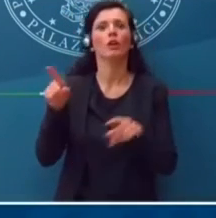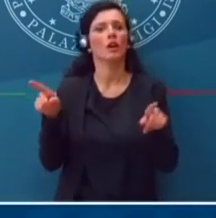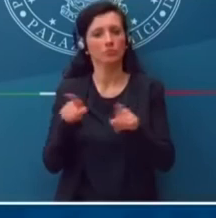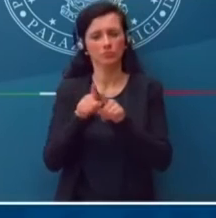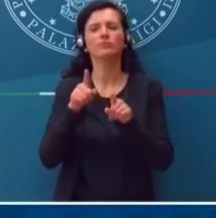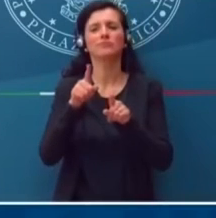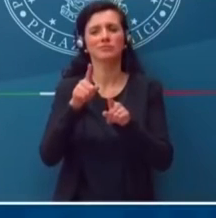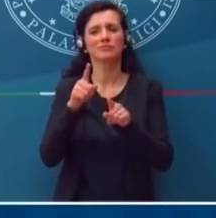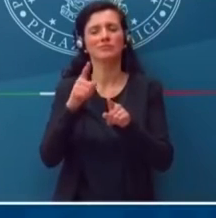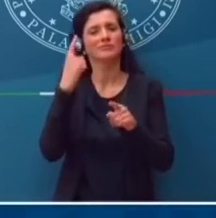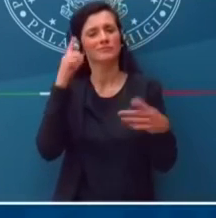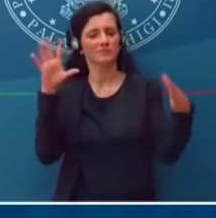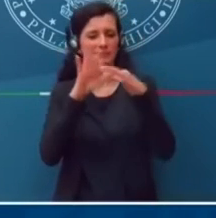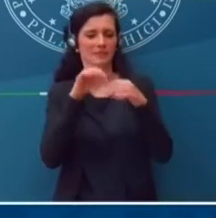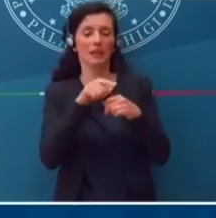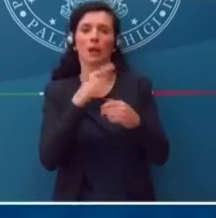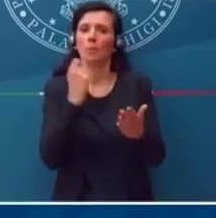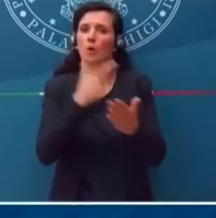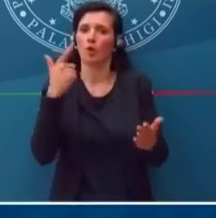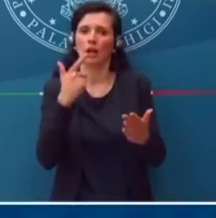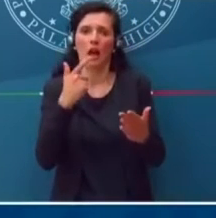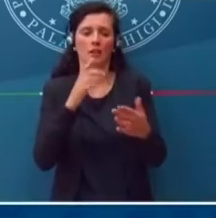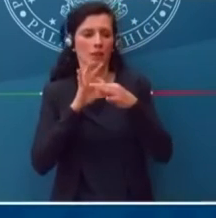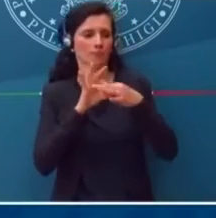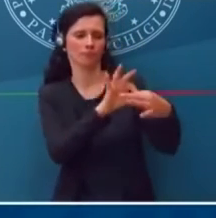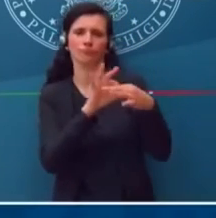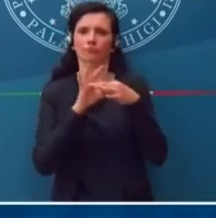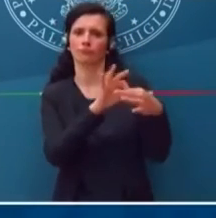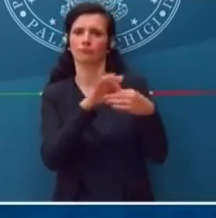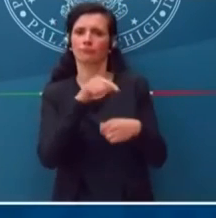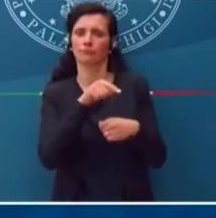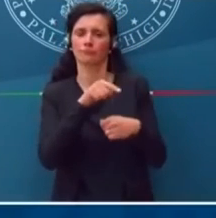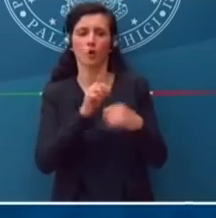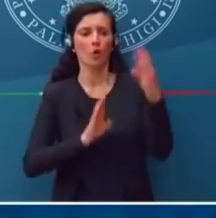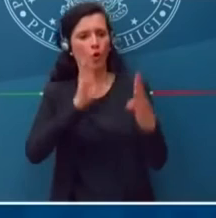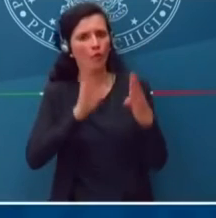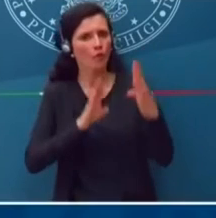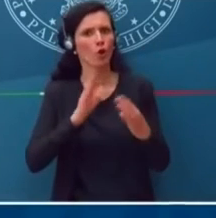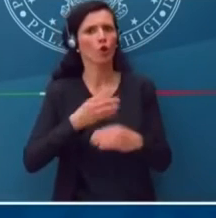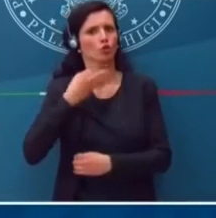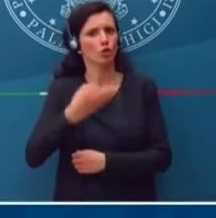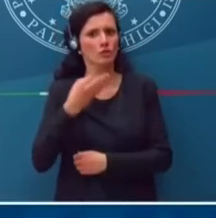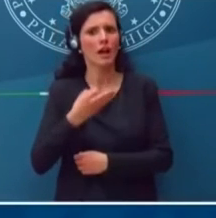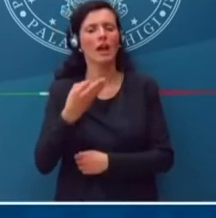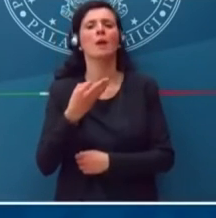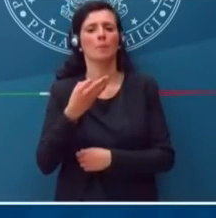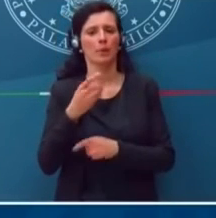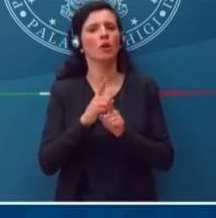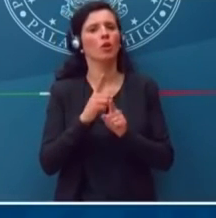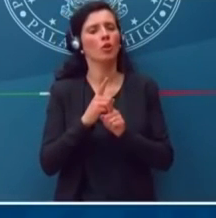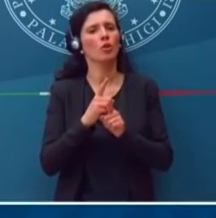quel dialogo stretto, continuo e di confronto produttivo, è